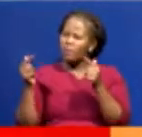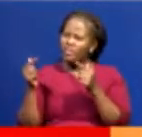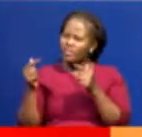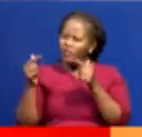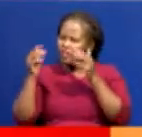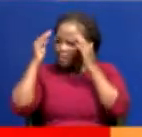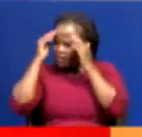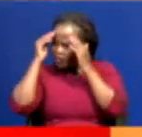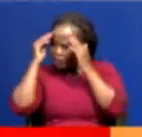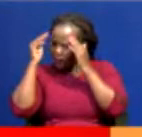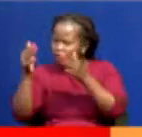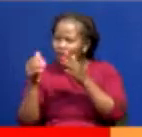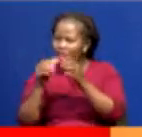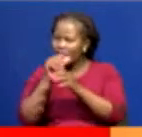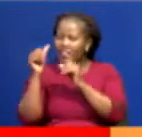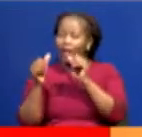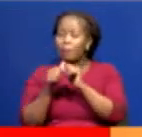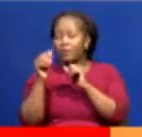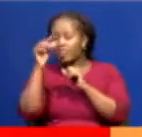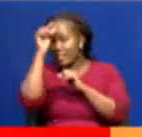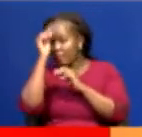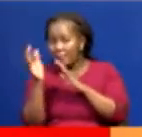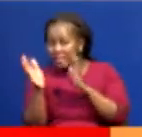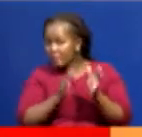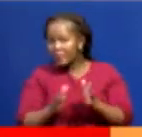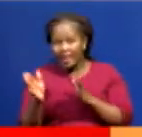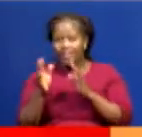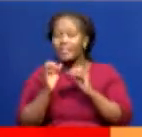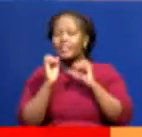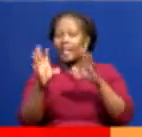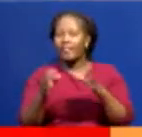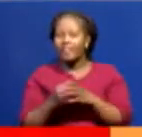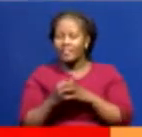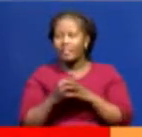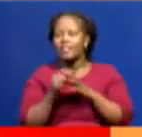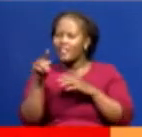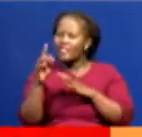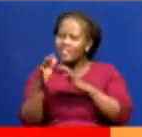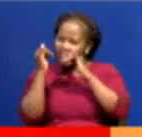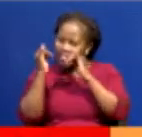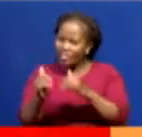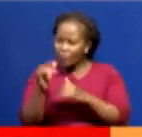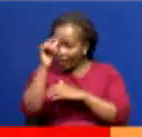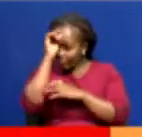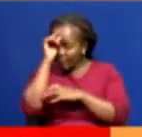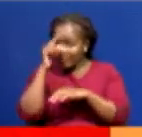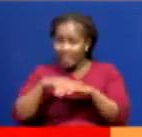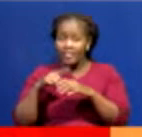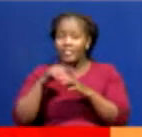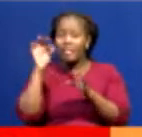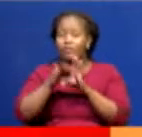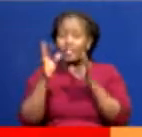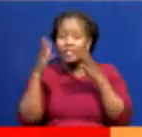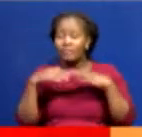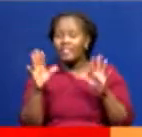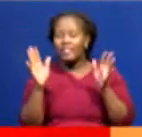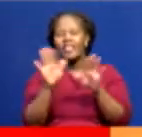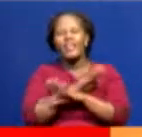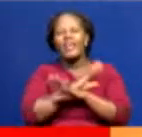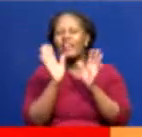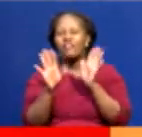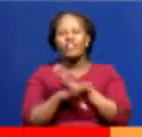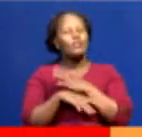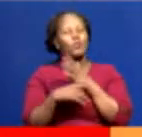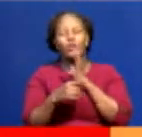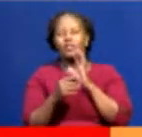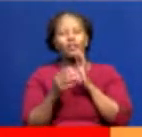zile mipango ambayo serikali imekuwa ikifanya. Serikali imekuja, sisi tulipoingia katika serikali tulipata mambo imeharibika. Sasa